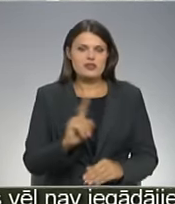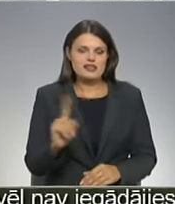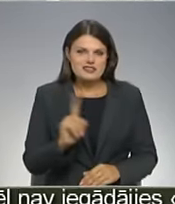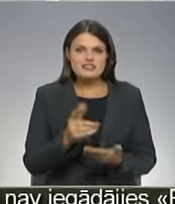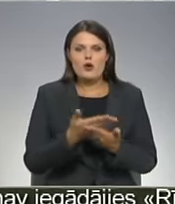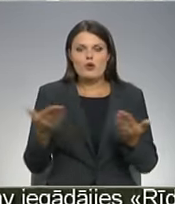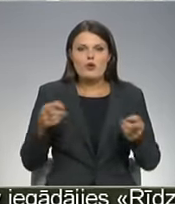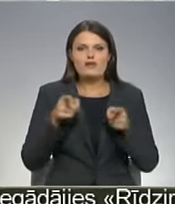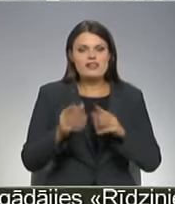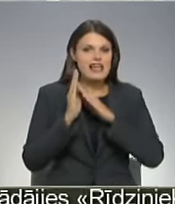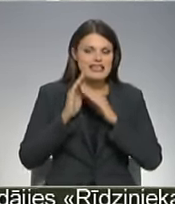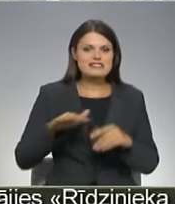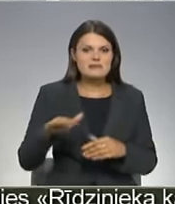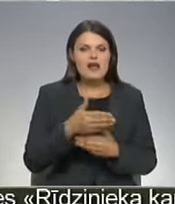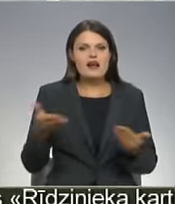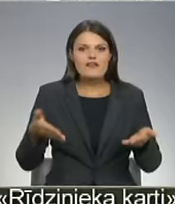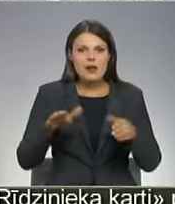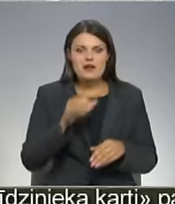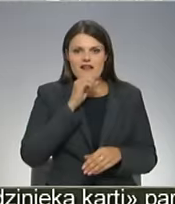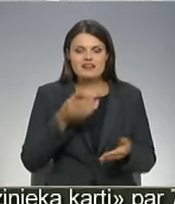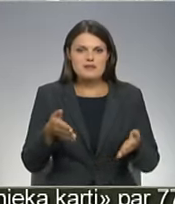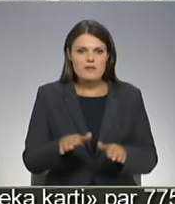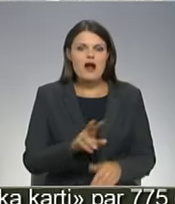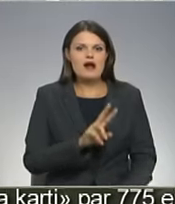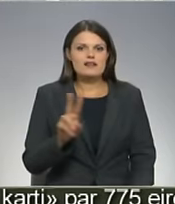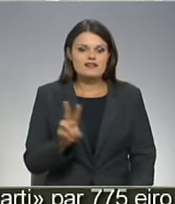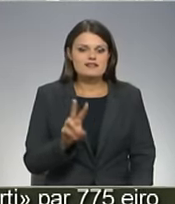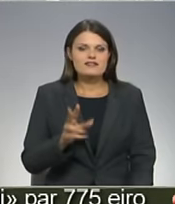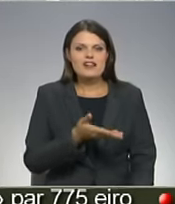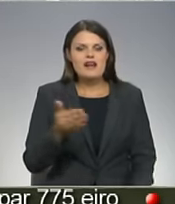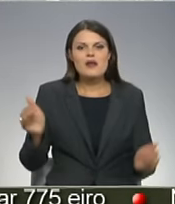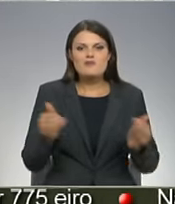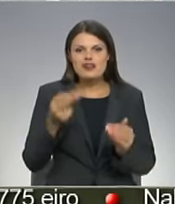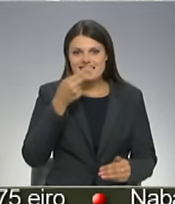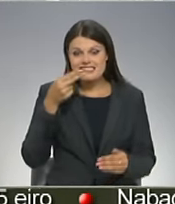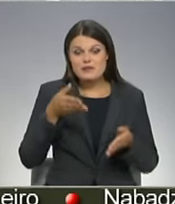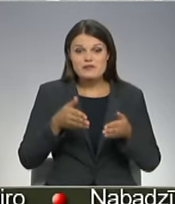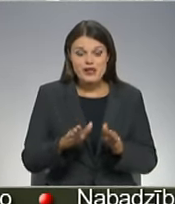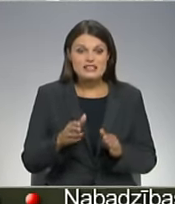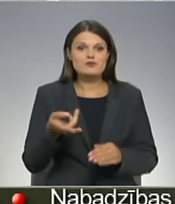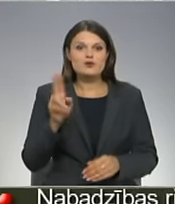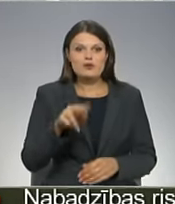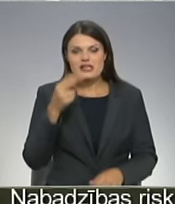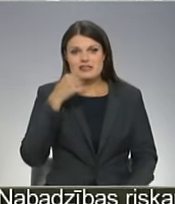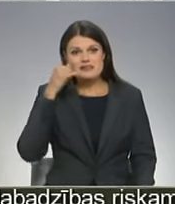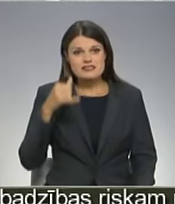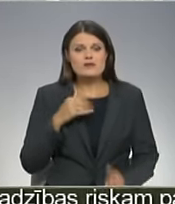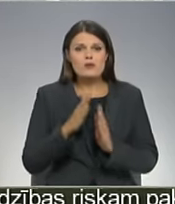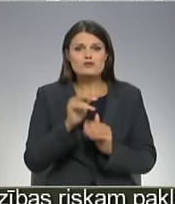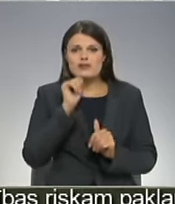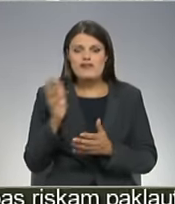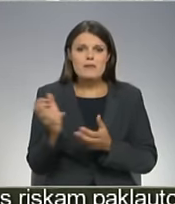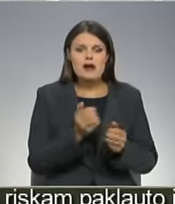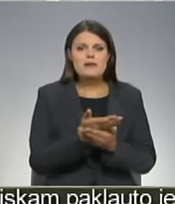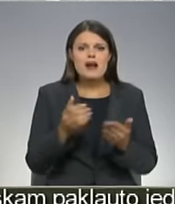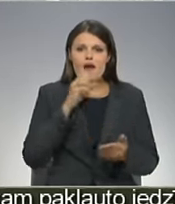ir, kur viņas izmitināt un kādam paliek tas kazlēniņš pāri, kas ir kādā mazā saimniecībā piedzimis un saimniece zvana, tu Santu nevar paņemt